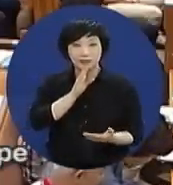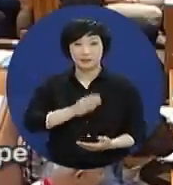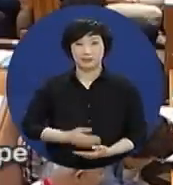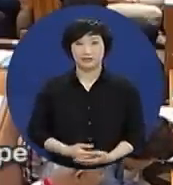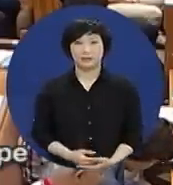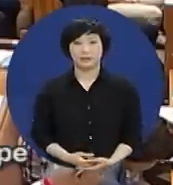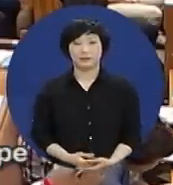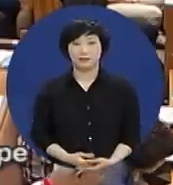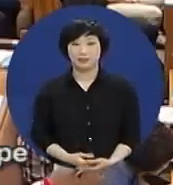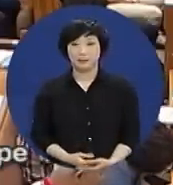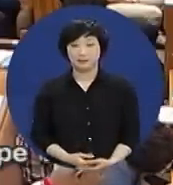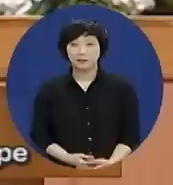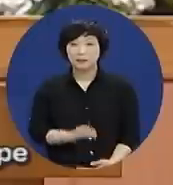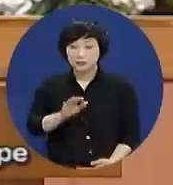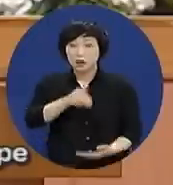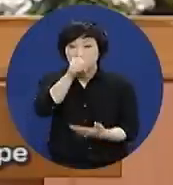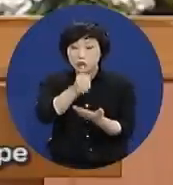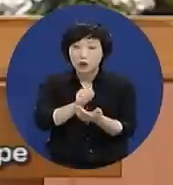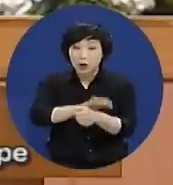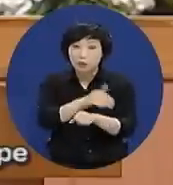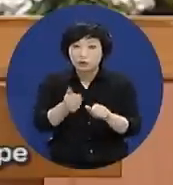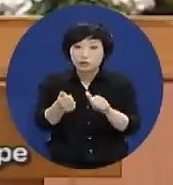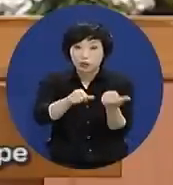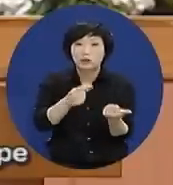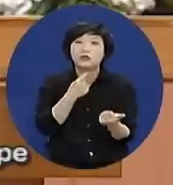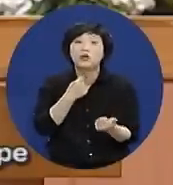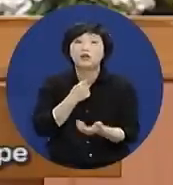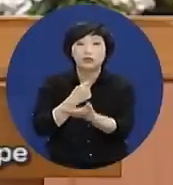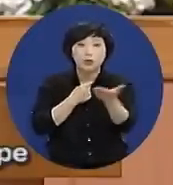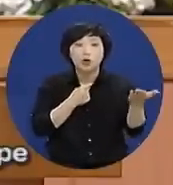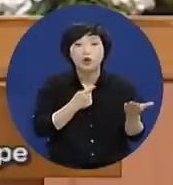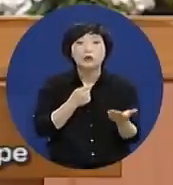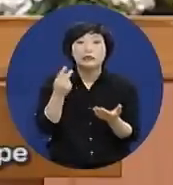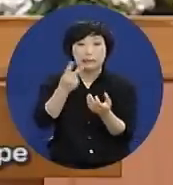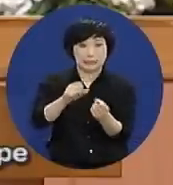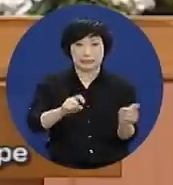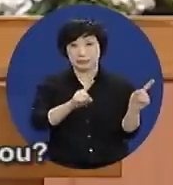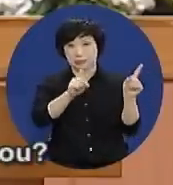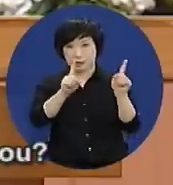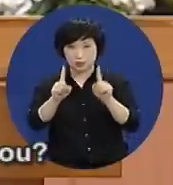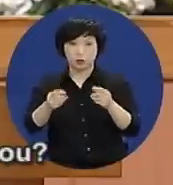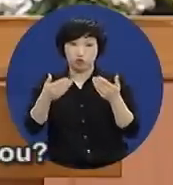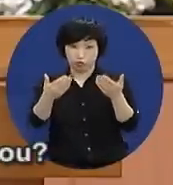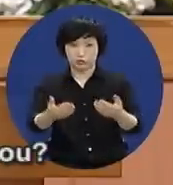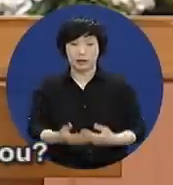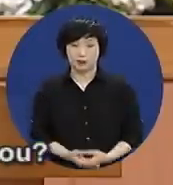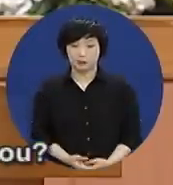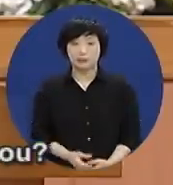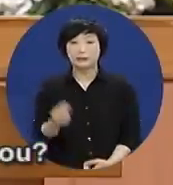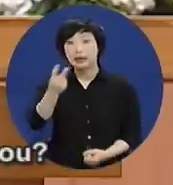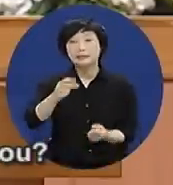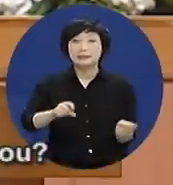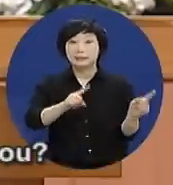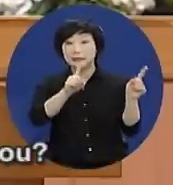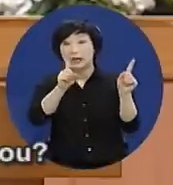かにと罪とによって死んでいた私たちを生かしてくださいまし